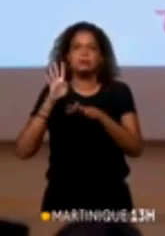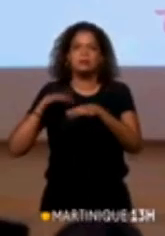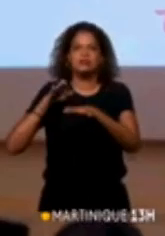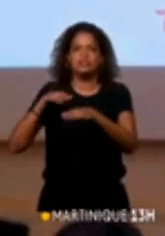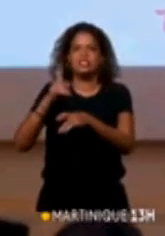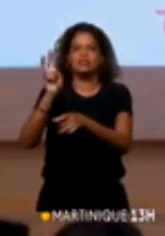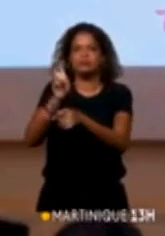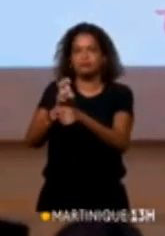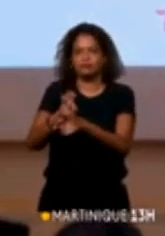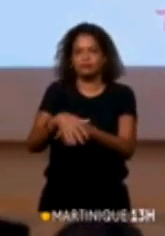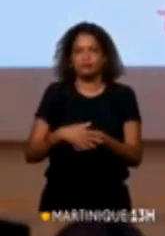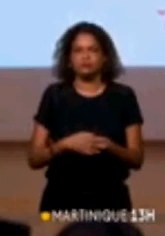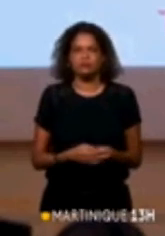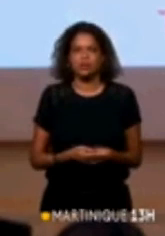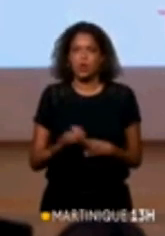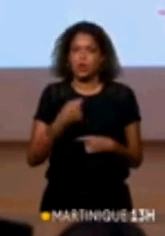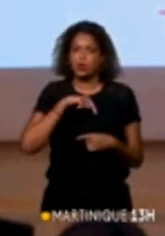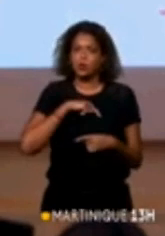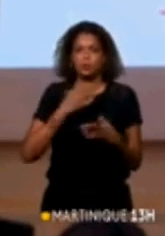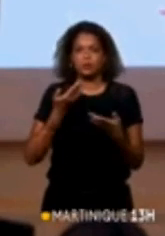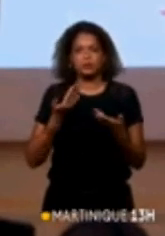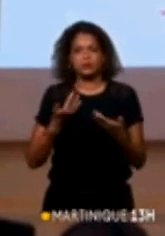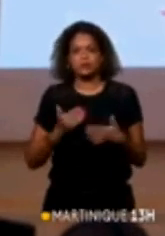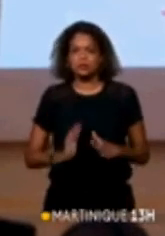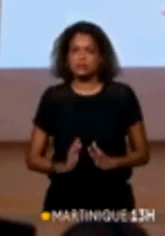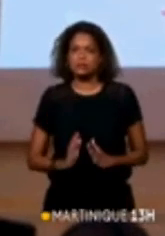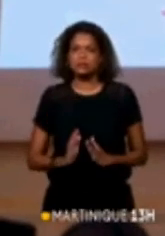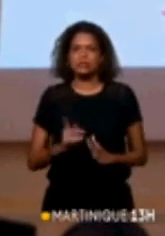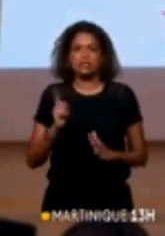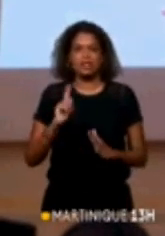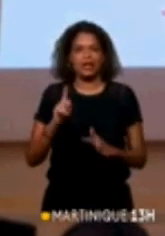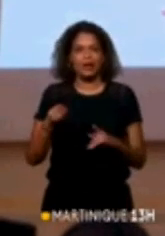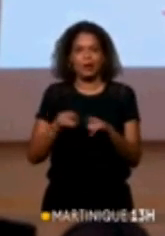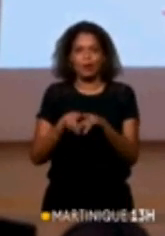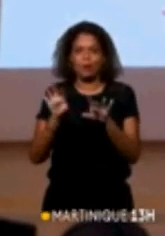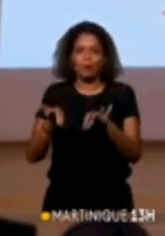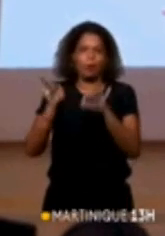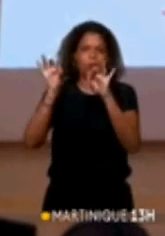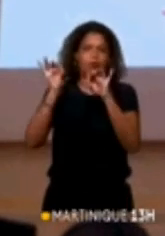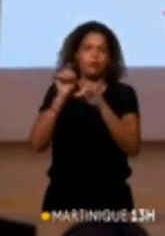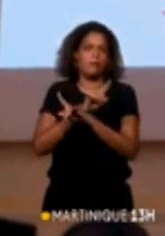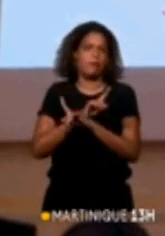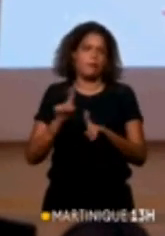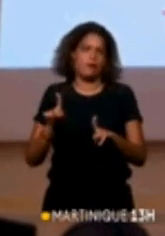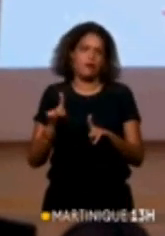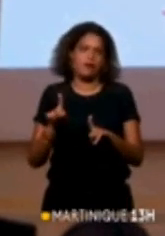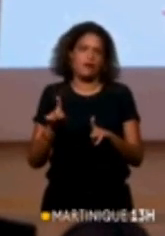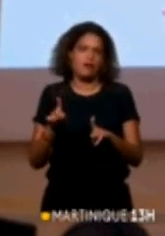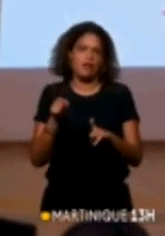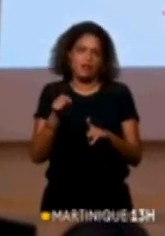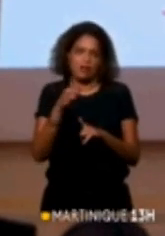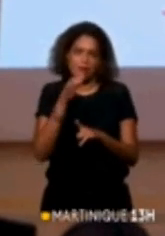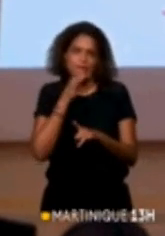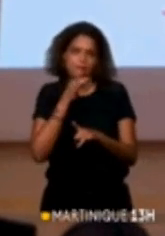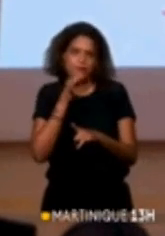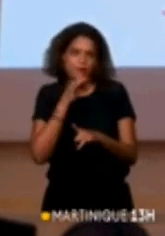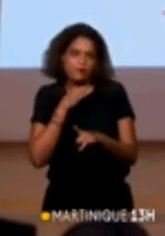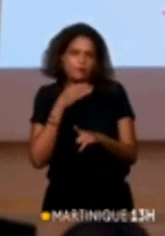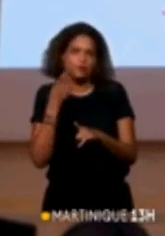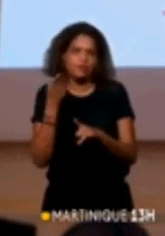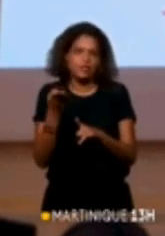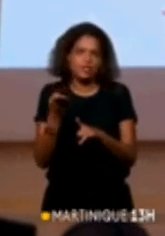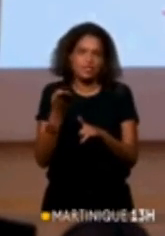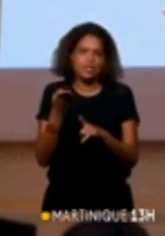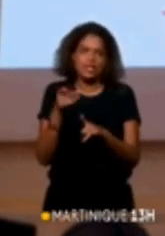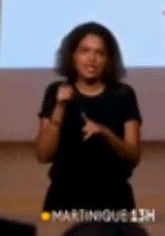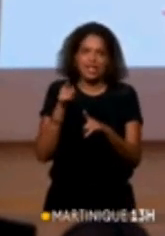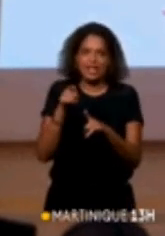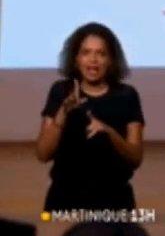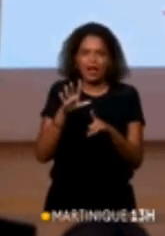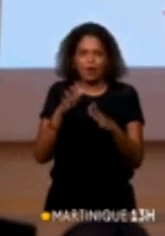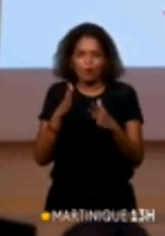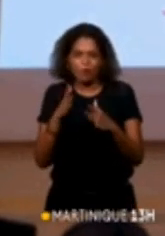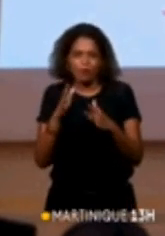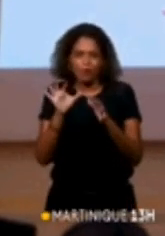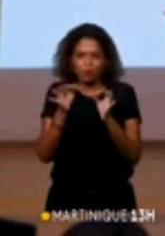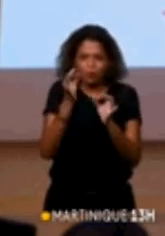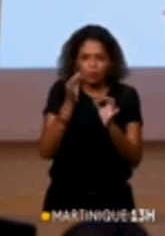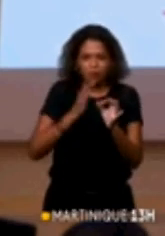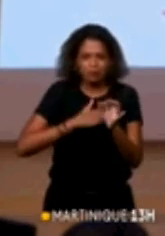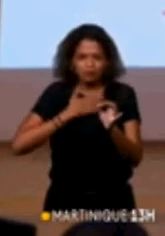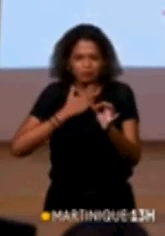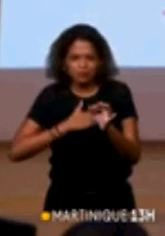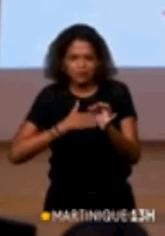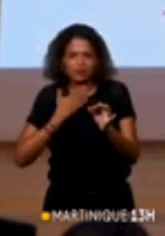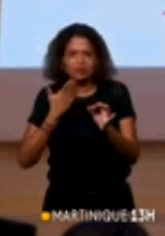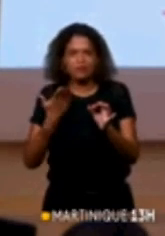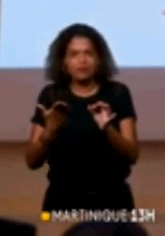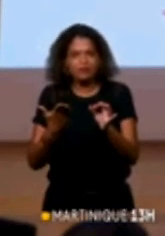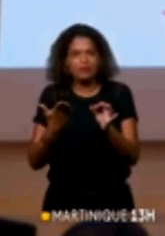a décidé de ne pas se laisser arrêter et au contraire de profiter de cette, enfin de le retourner en avantage, si je puis dire,